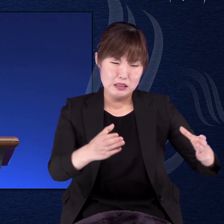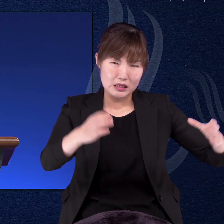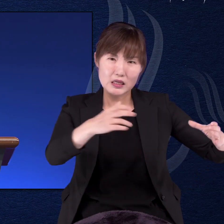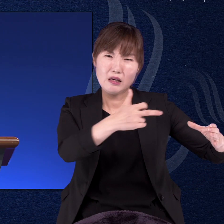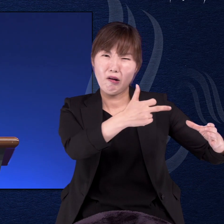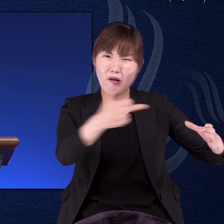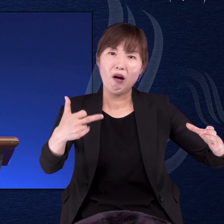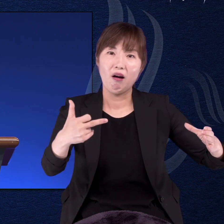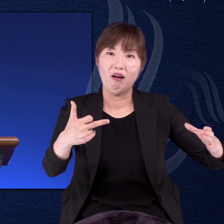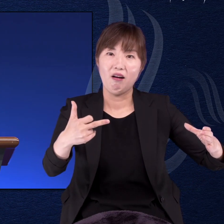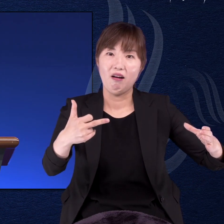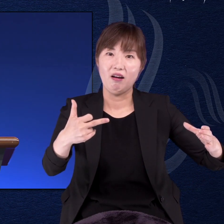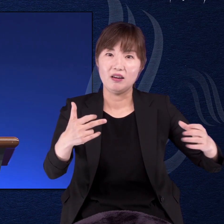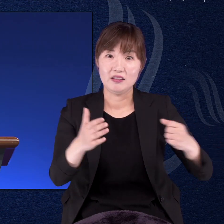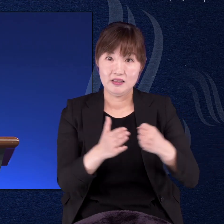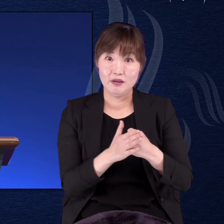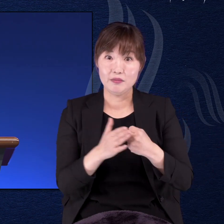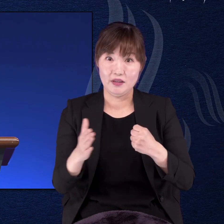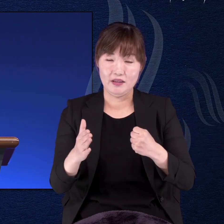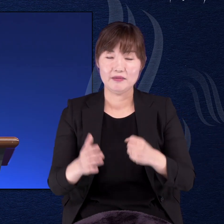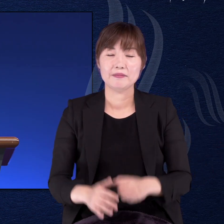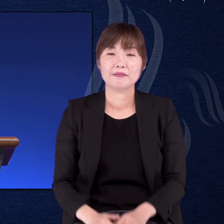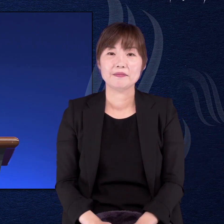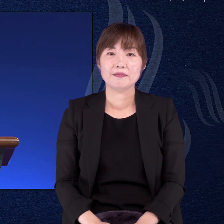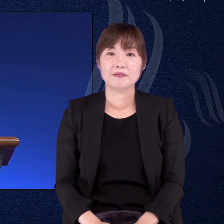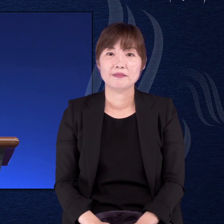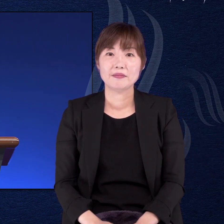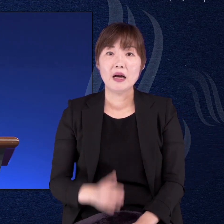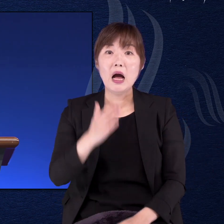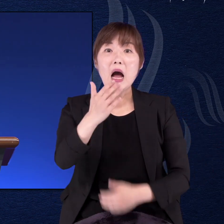하나님이 여러분을 택하신 거예요.